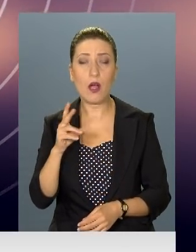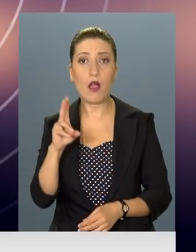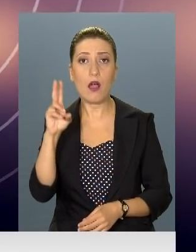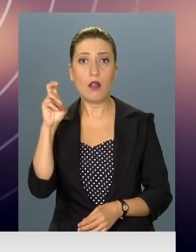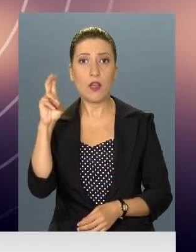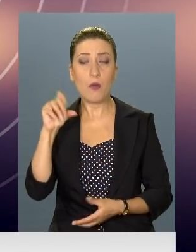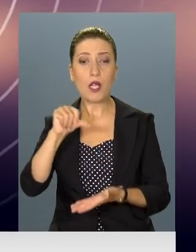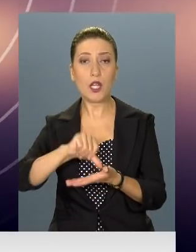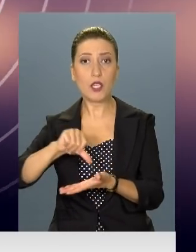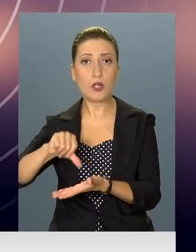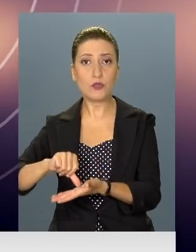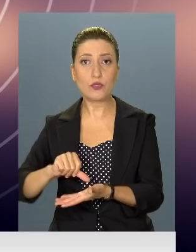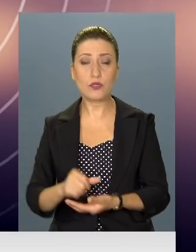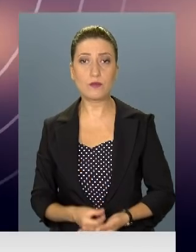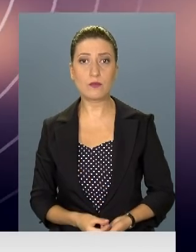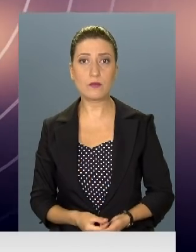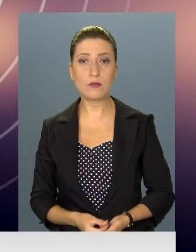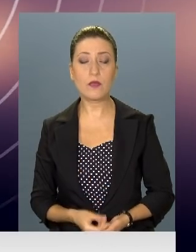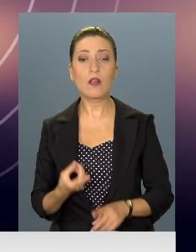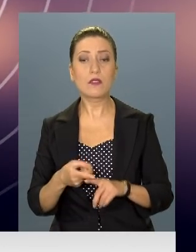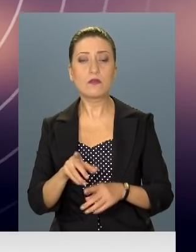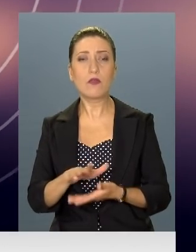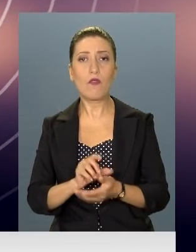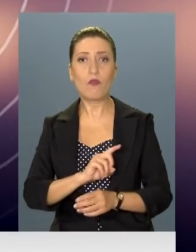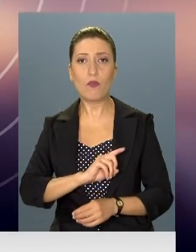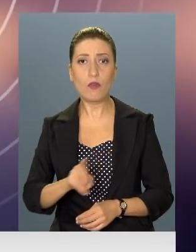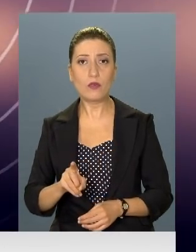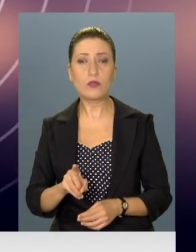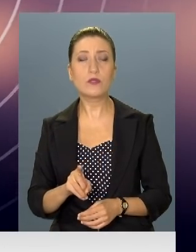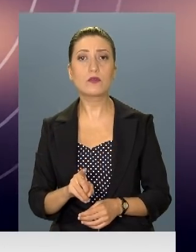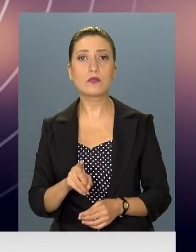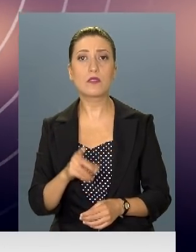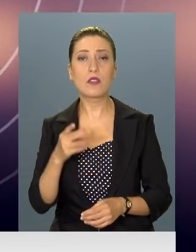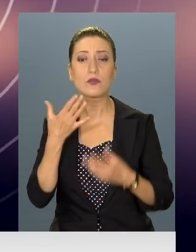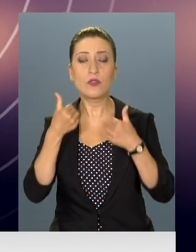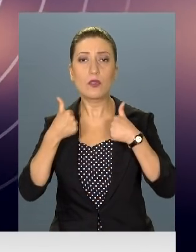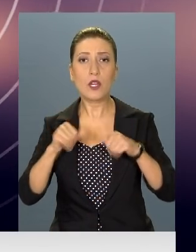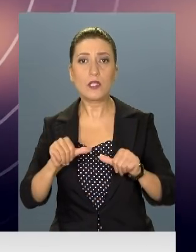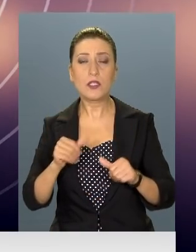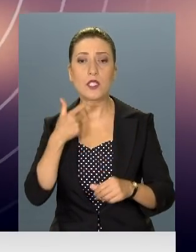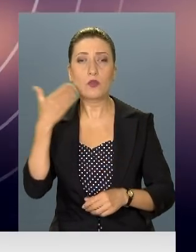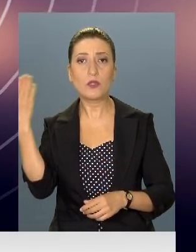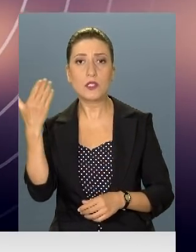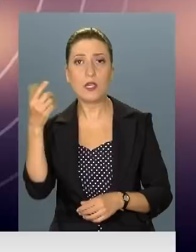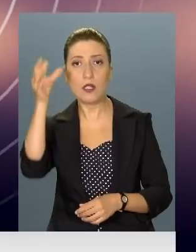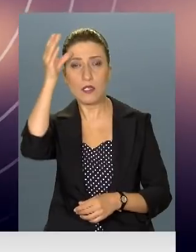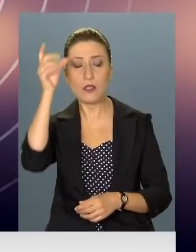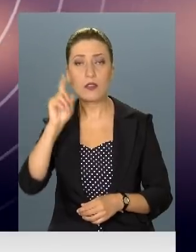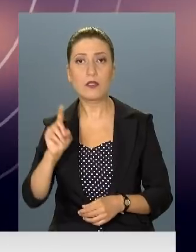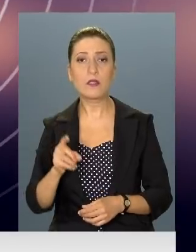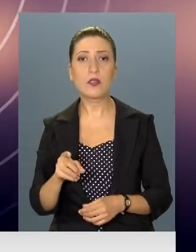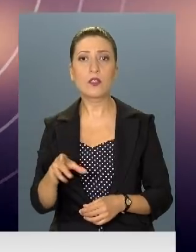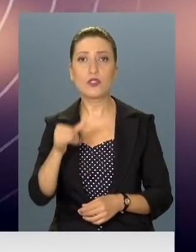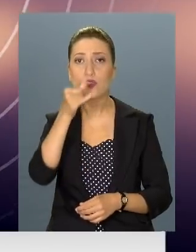Արցախի ներկայացուցիչները, ոչ ուրեմն հանձնաժողովի նախագահ Ֆիալան Դորիս, ոչ էլ զեկույցի հեղինակ Գիլոն